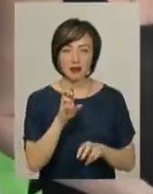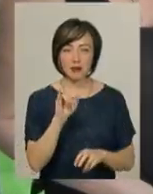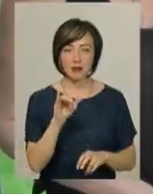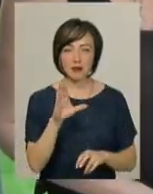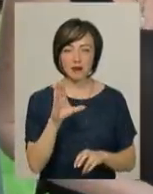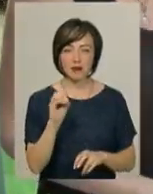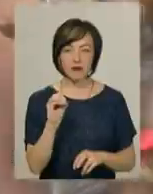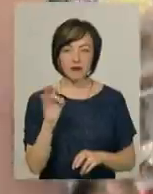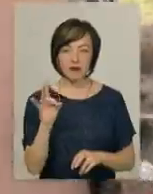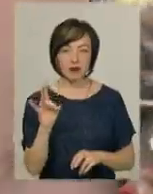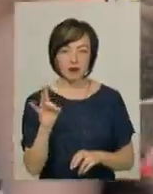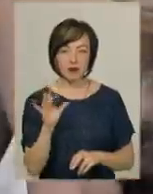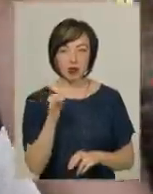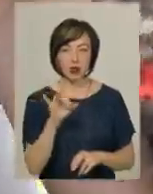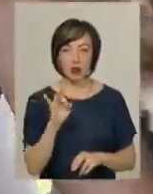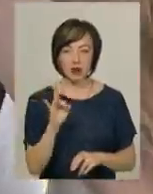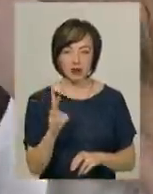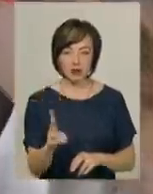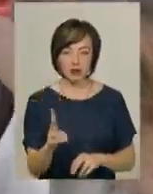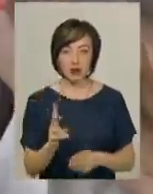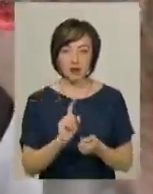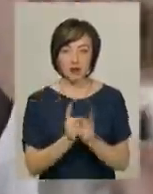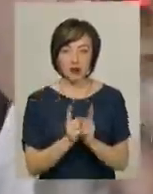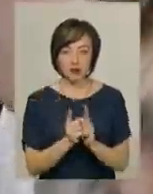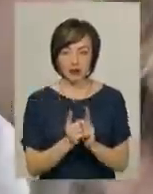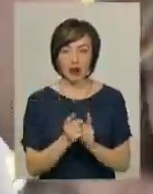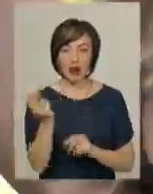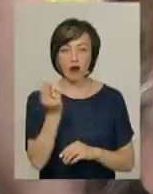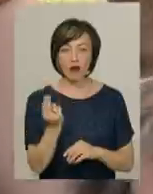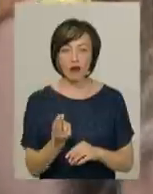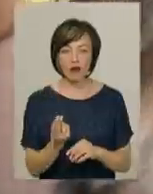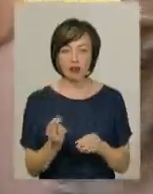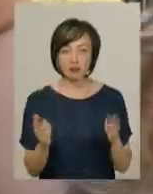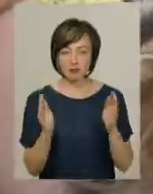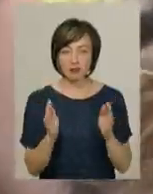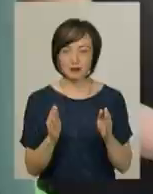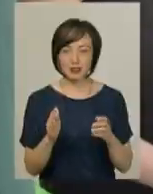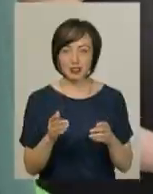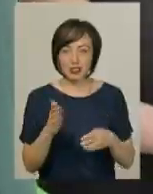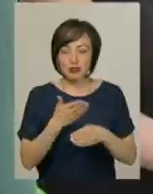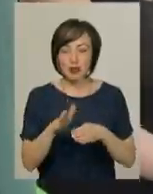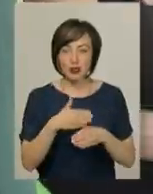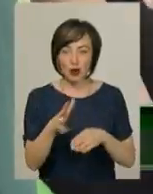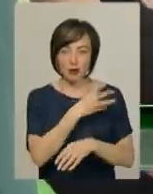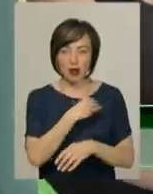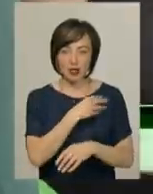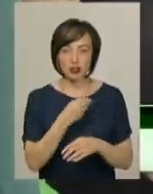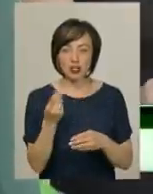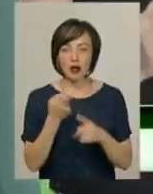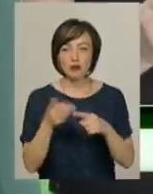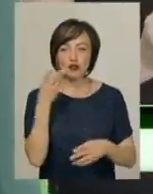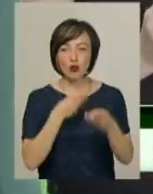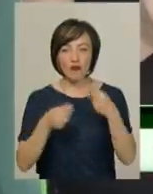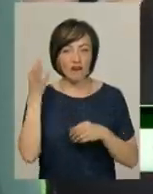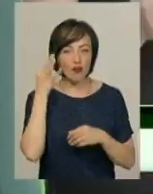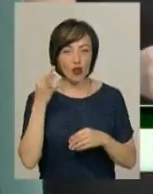Ця порода називається бівер-йорка ля помпон, що перекладається кольоровий шматок пряжі. Його особливість – шовкова волосся. Вдома ці собаки